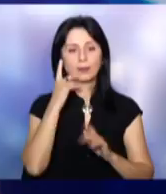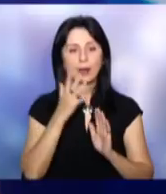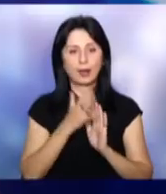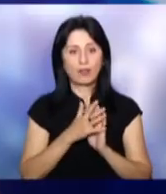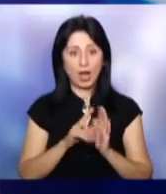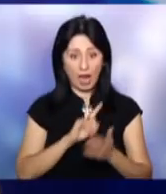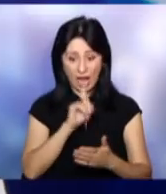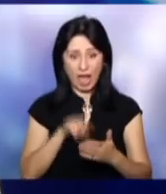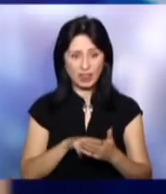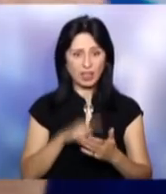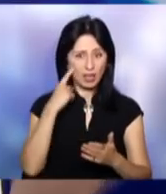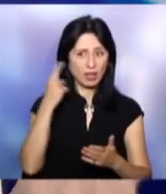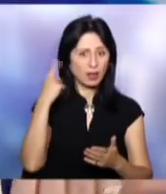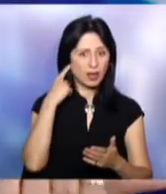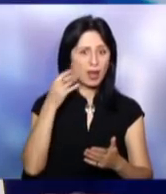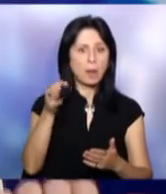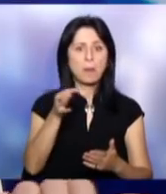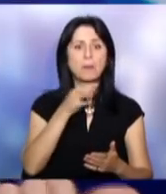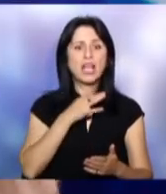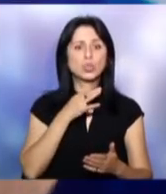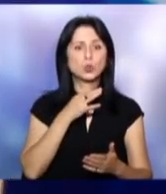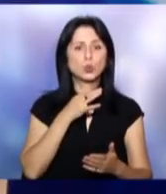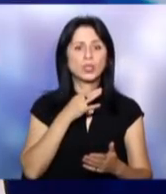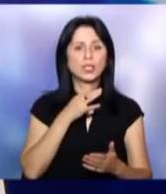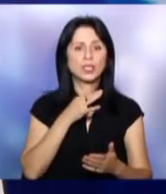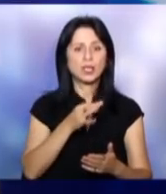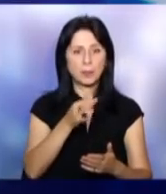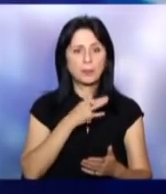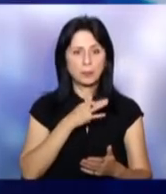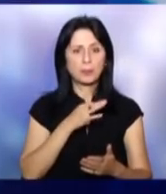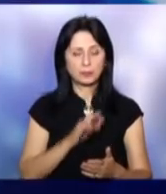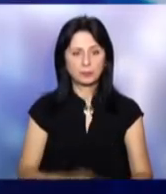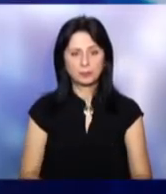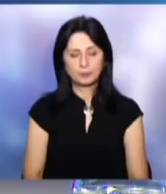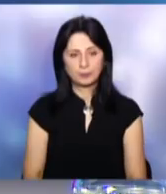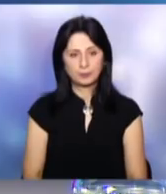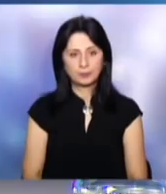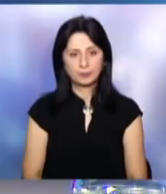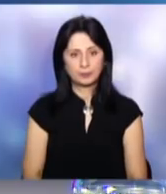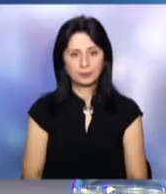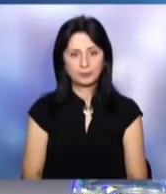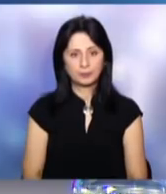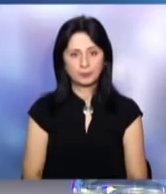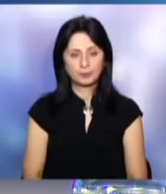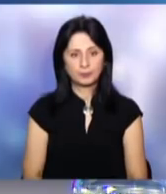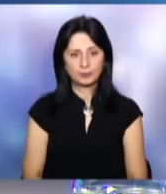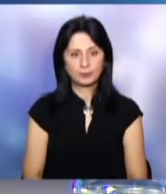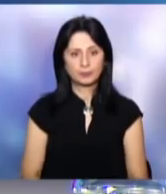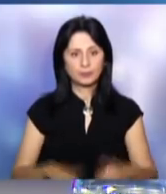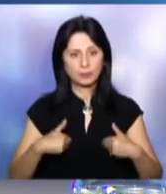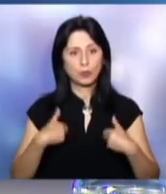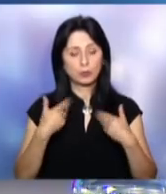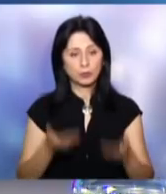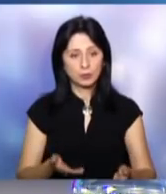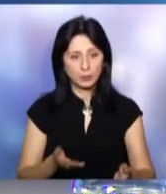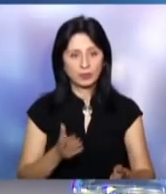კითხვას ადამიანი სვამს, მას პასუხიც უკვე აქვს, ეს პროგრესული მშობელი. დილამშვიდობისა გისმენთ.